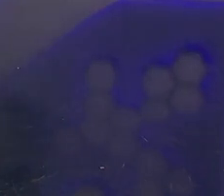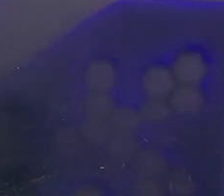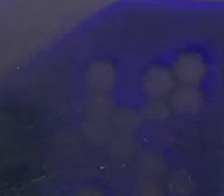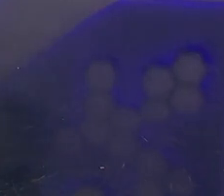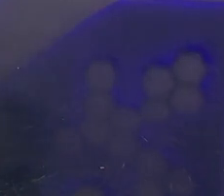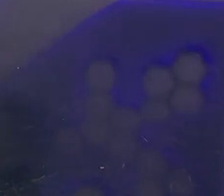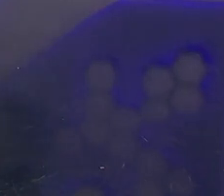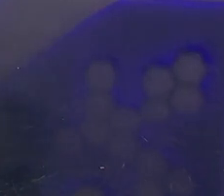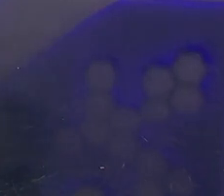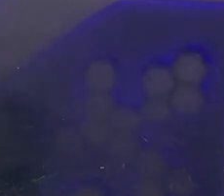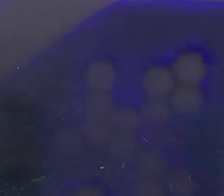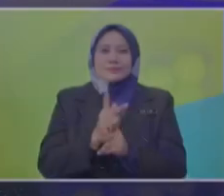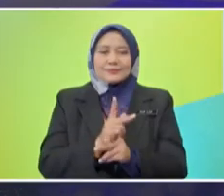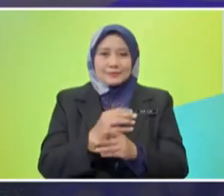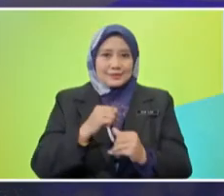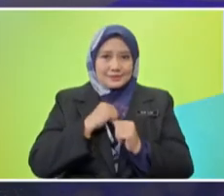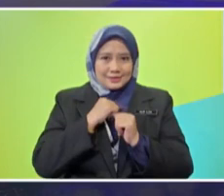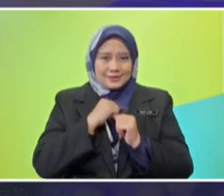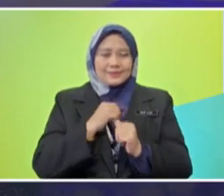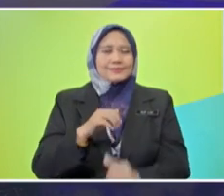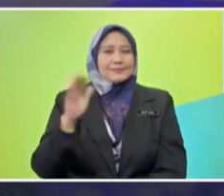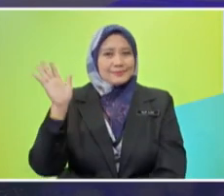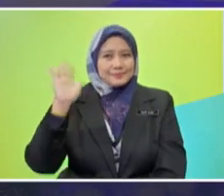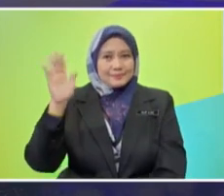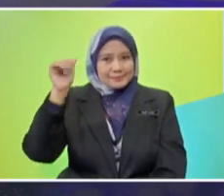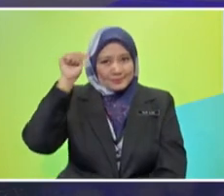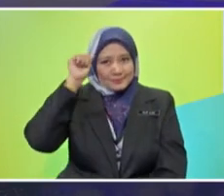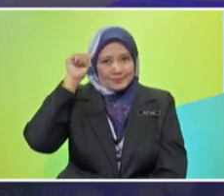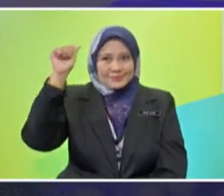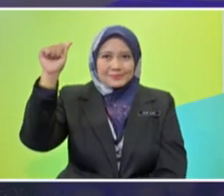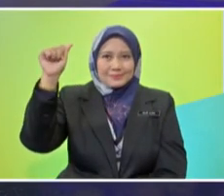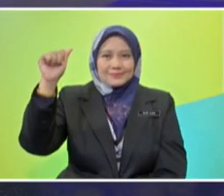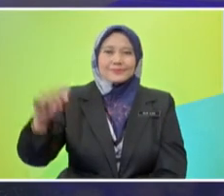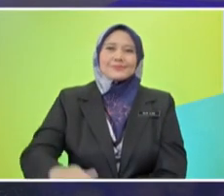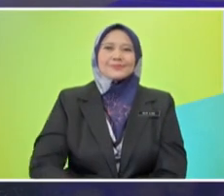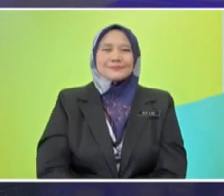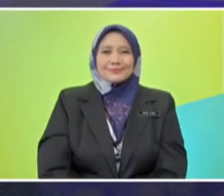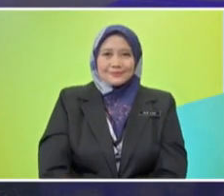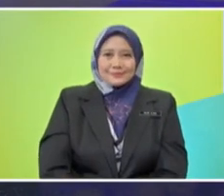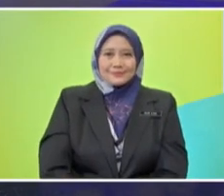Jaga diri baik-baik. Jumpa lagi. Assalamualaikum. Bye-bye. Bye-bye. Dahaga minum air cikgu. Ya, ya. Mari, mari. Kita...